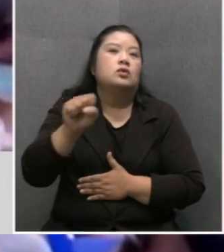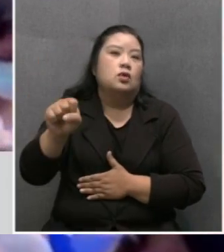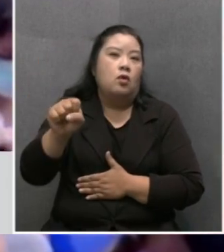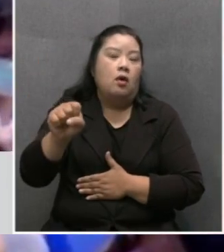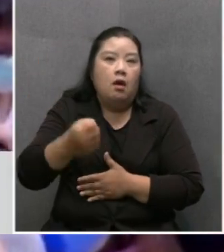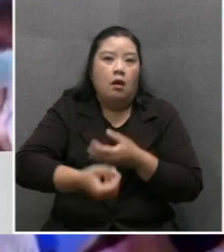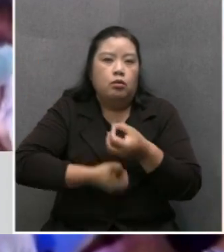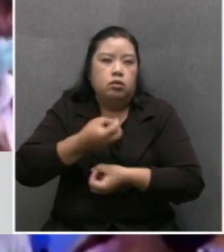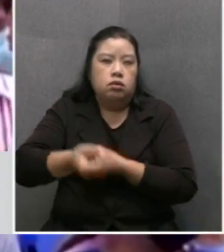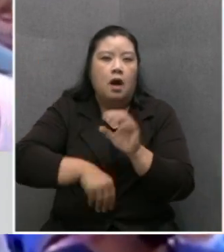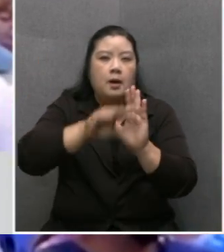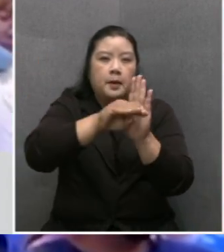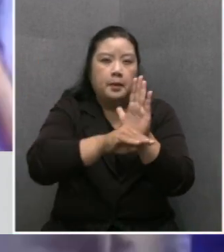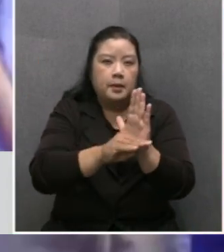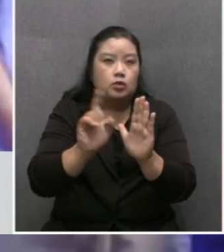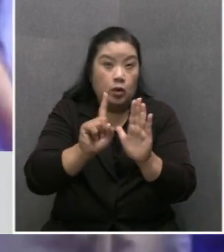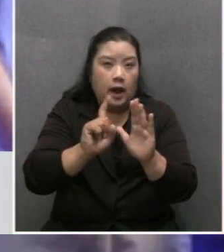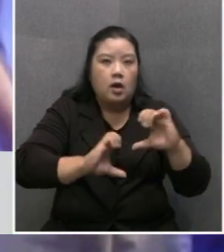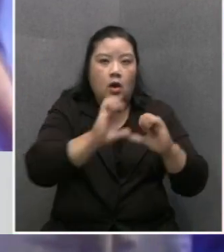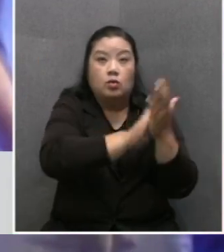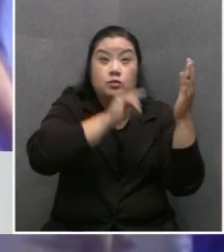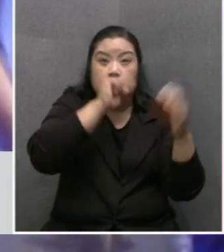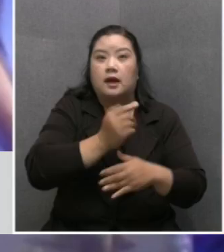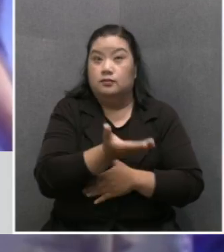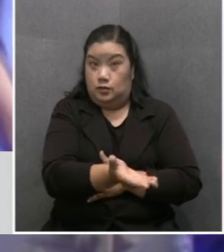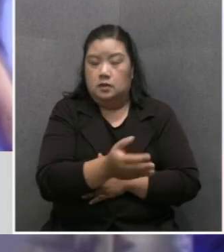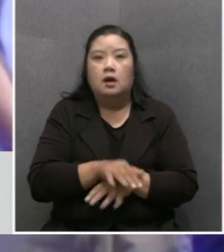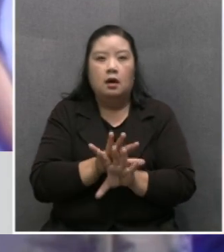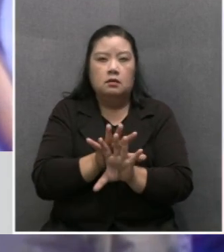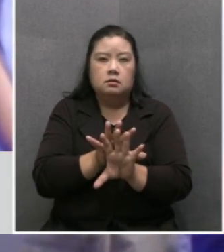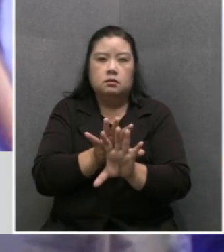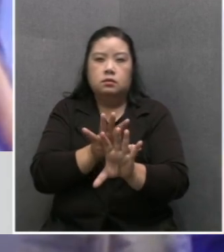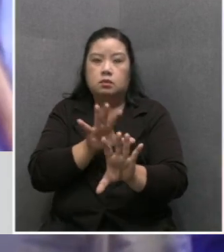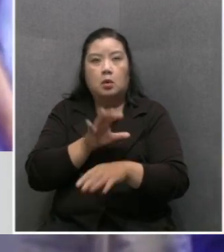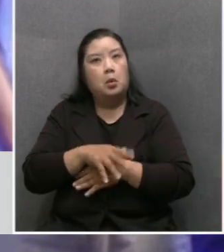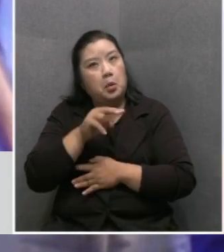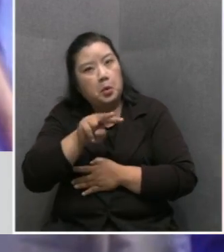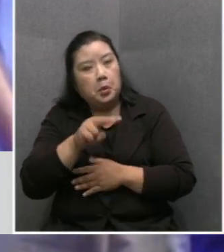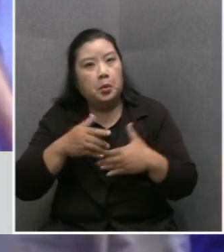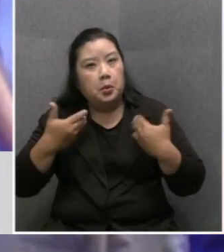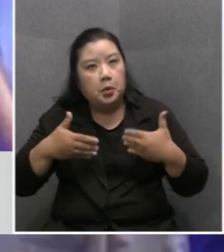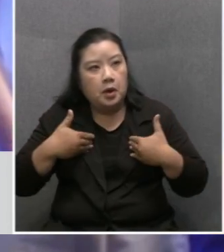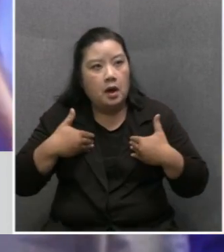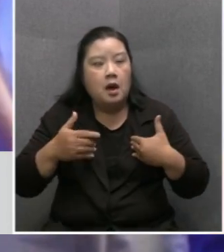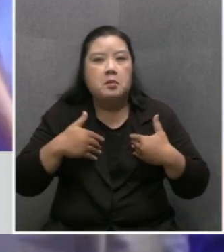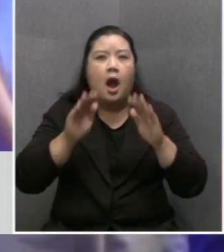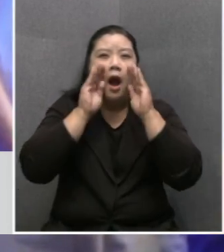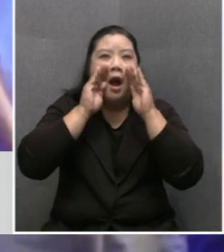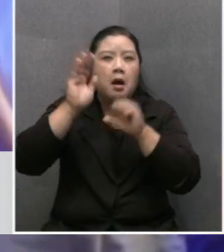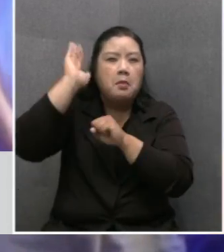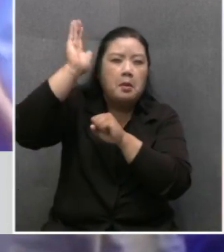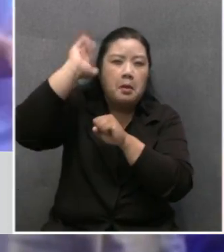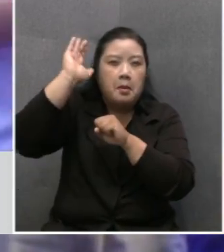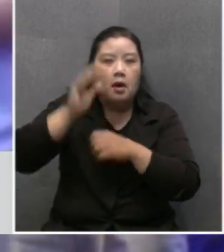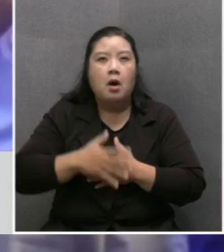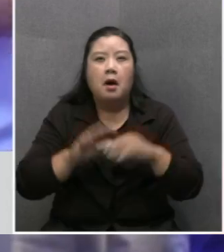ไทยครับก็มีประชาชนมาฟังกันเต็มพื้นที่แบบนี้เลยนะครับบรรยากาศคึกคักเลยมีการส่งเสียงเชียร์ตลอดการปราศัย